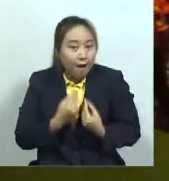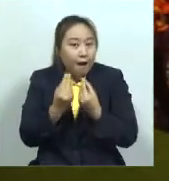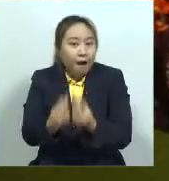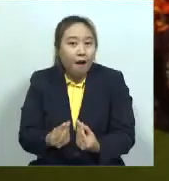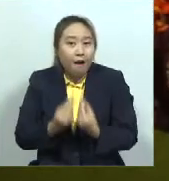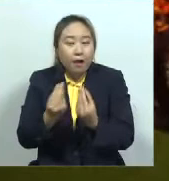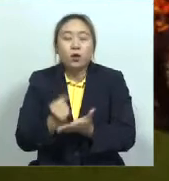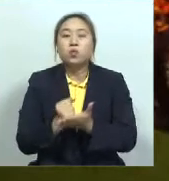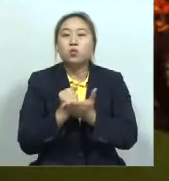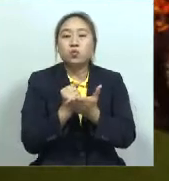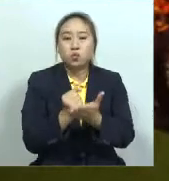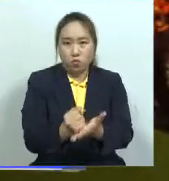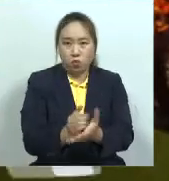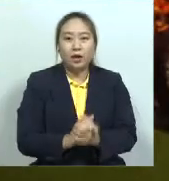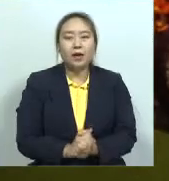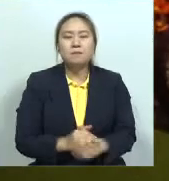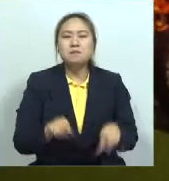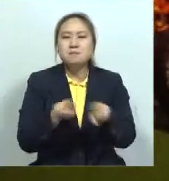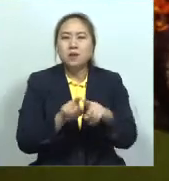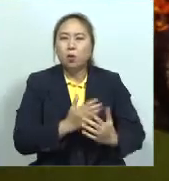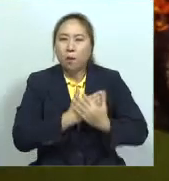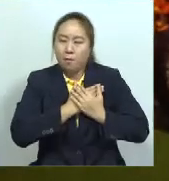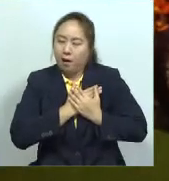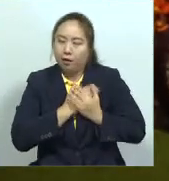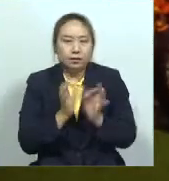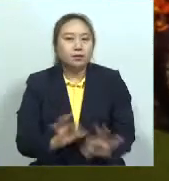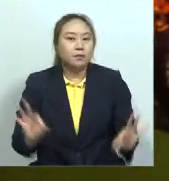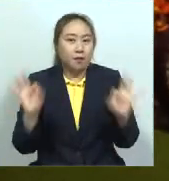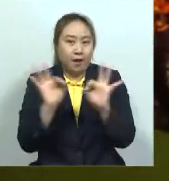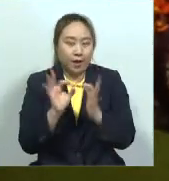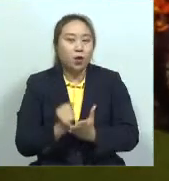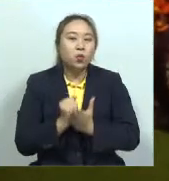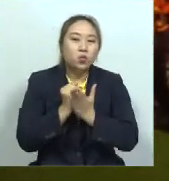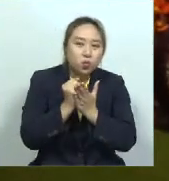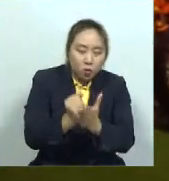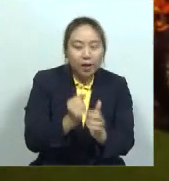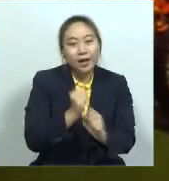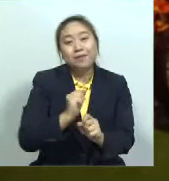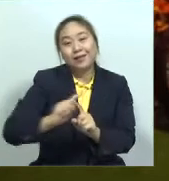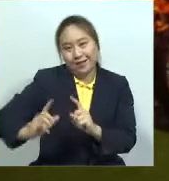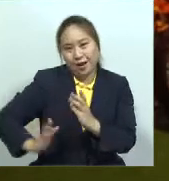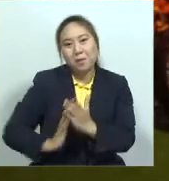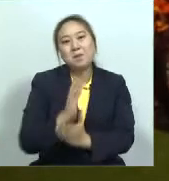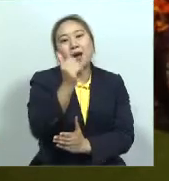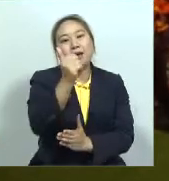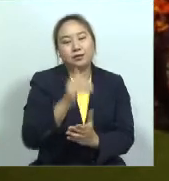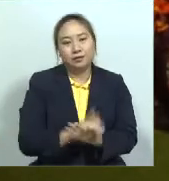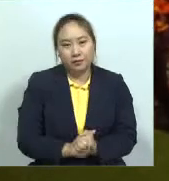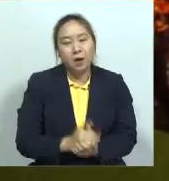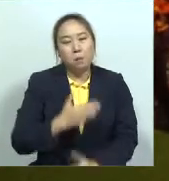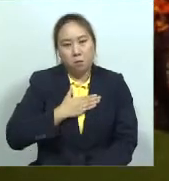กันมันเป็นความรักที่มันยิ่งใหญ่แล้วก็มันก็จะช่วยกันทำให้ภารกิจสำเร็จได้ก็เป็นสิ่ง